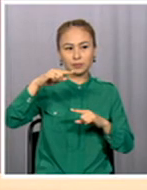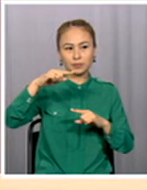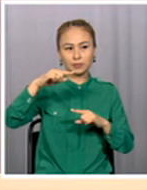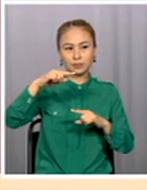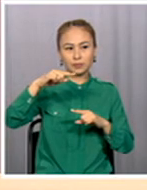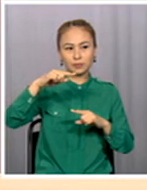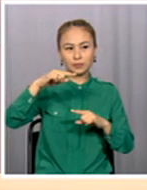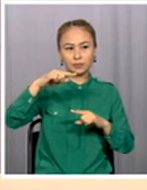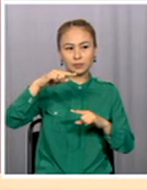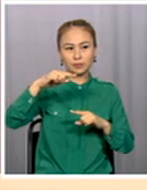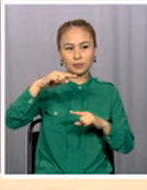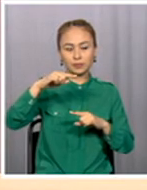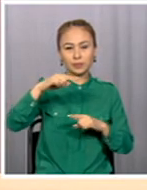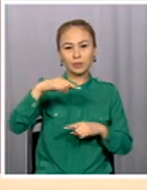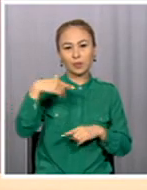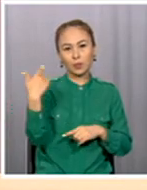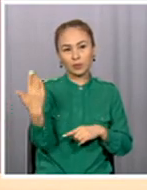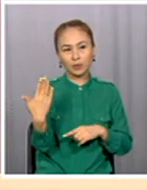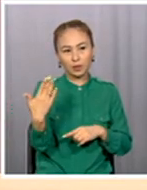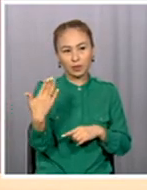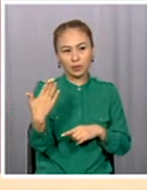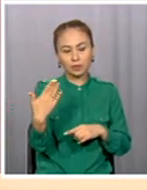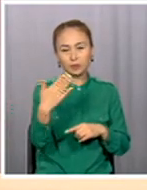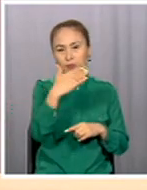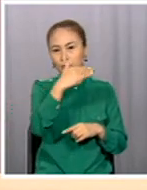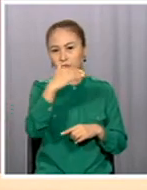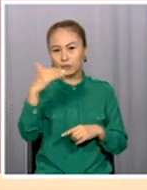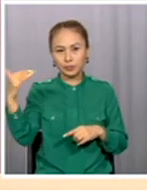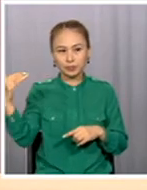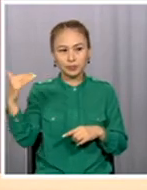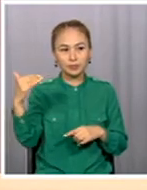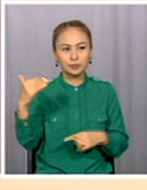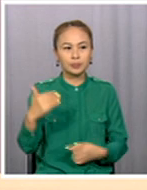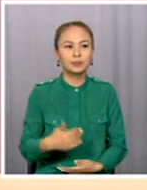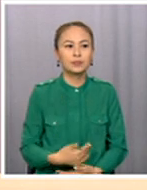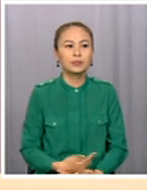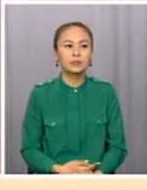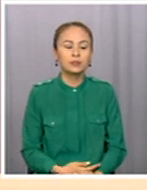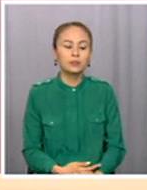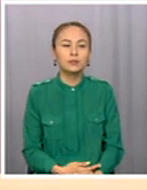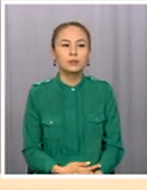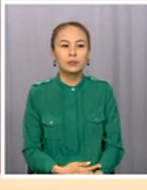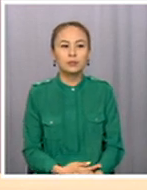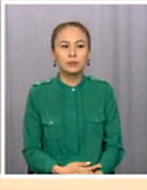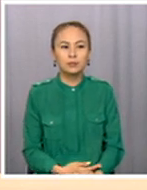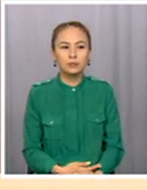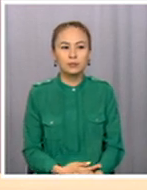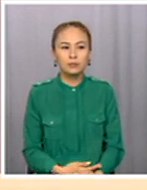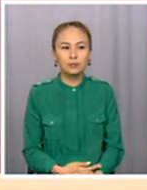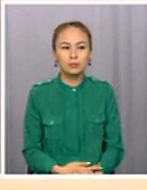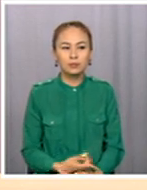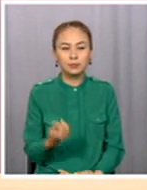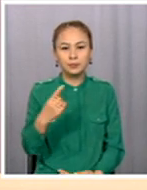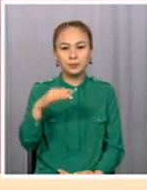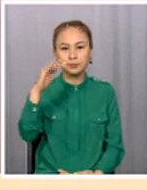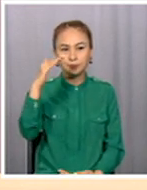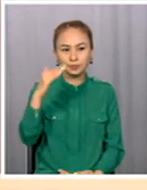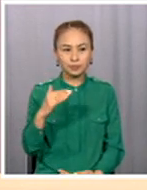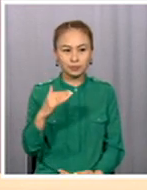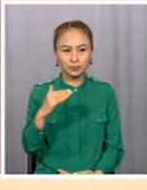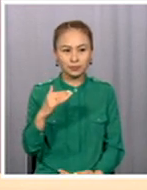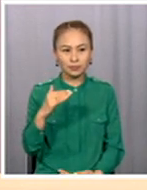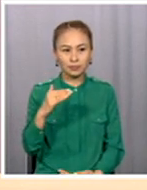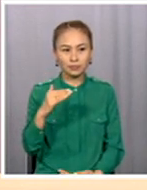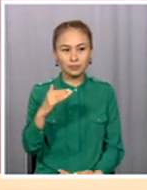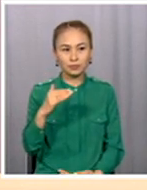тор көз оңға, бір тор көз жоғары, төрт тор көз оңға, бір тор көз